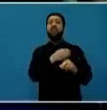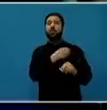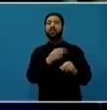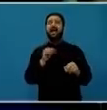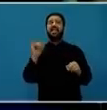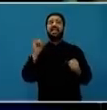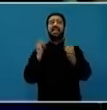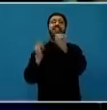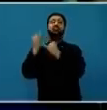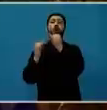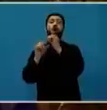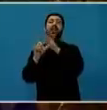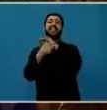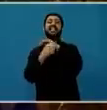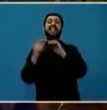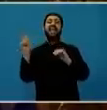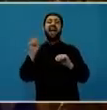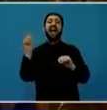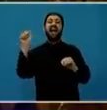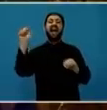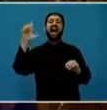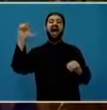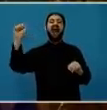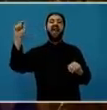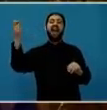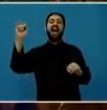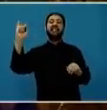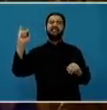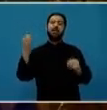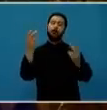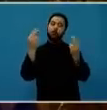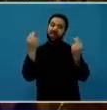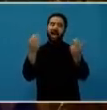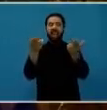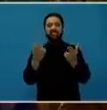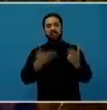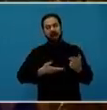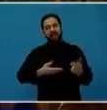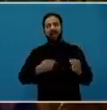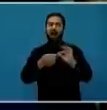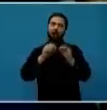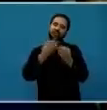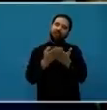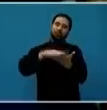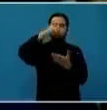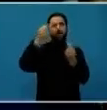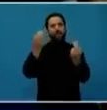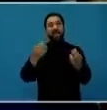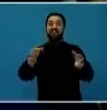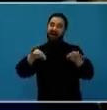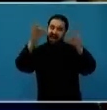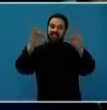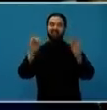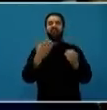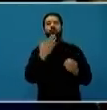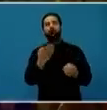Dunărea de Jos din Galați. Bine ați venit, părinte, la Cuvânt pentru Suflet. Bine v-am găsit și mulțumim pentru